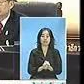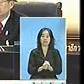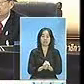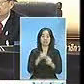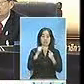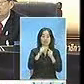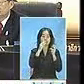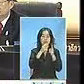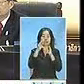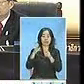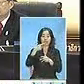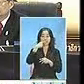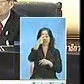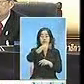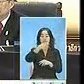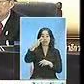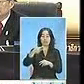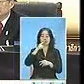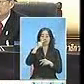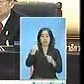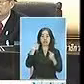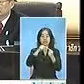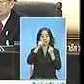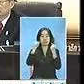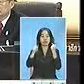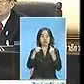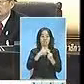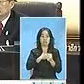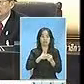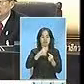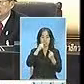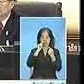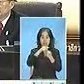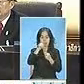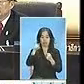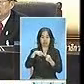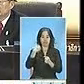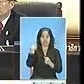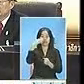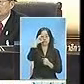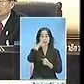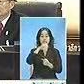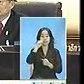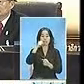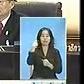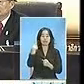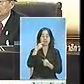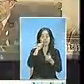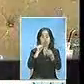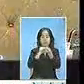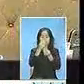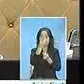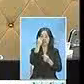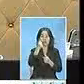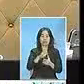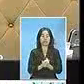การใช้ภาษาที่กล่าวหาเขาว่าเขาตะแบงบิดเบือนเนี่ยถ้าผมใช้กลับไปบ้างโกรธนะพวกนี้ฮะจี้นิดไม่ได้ ท่าน